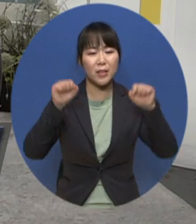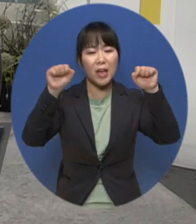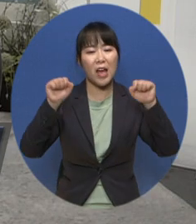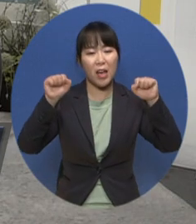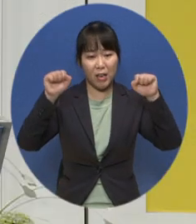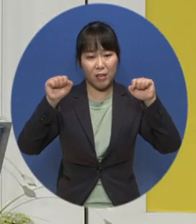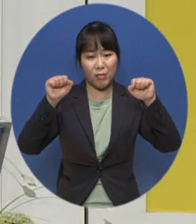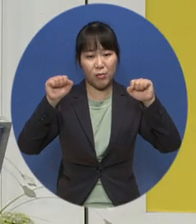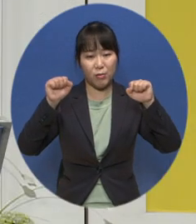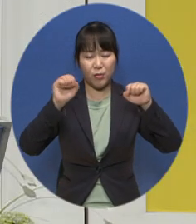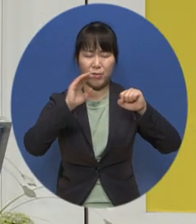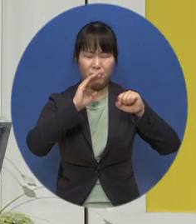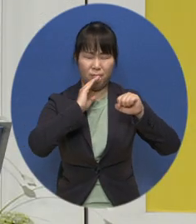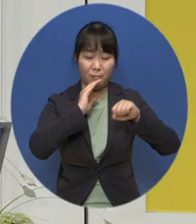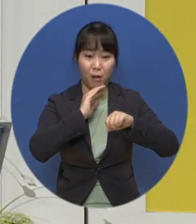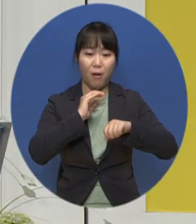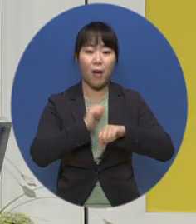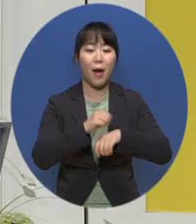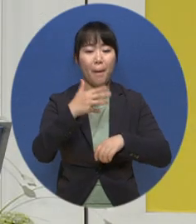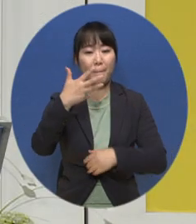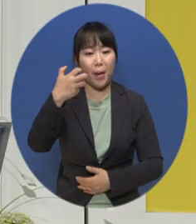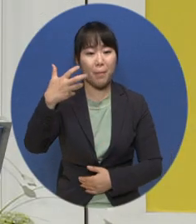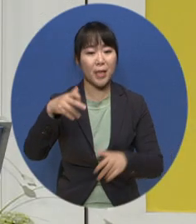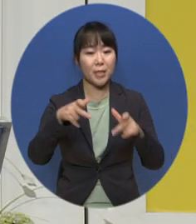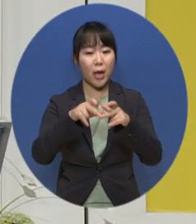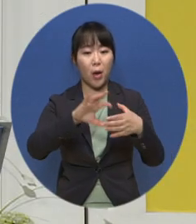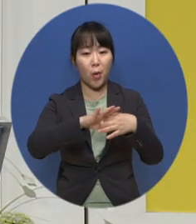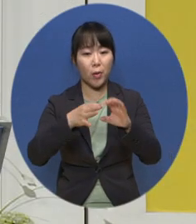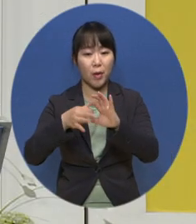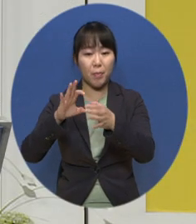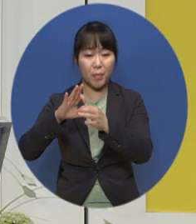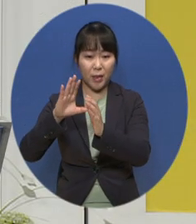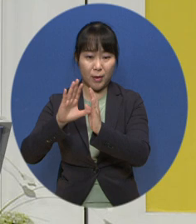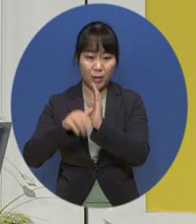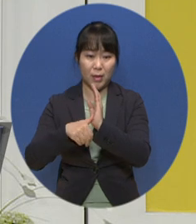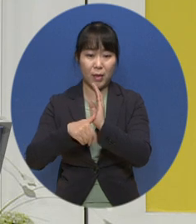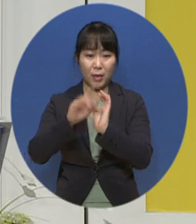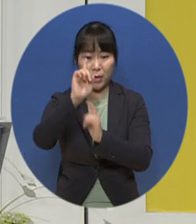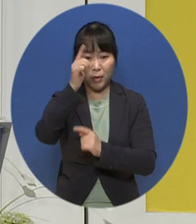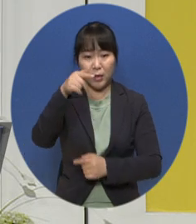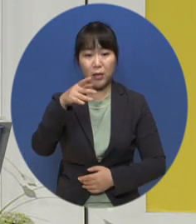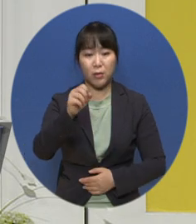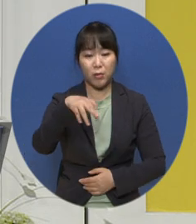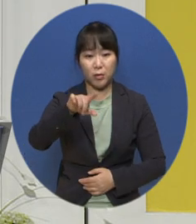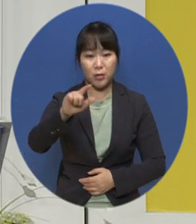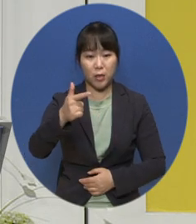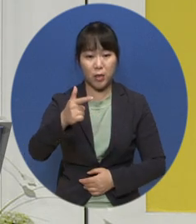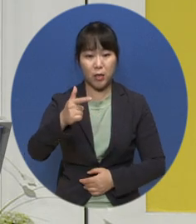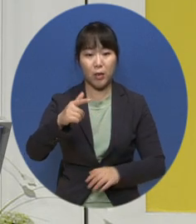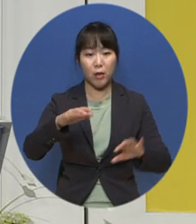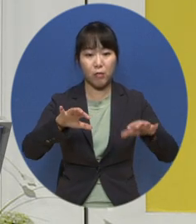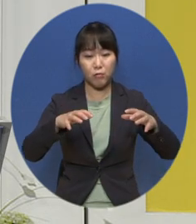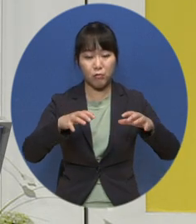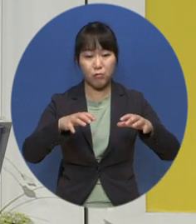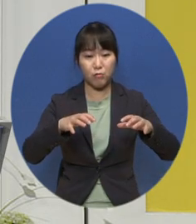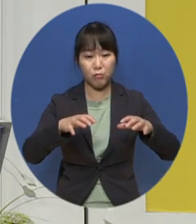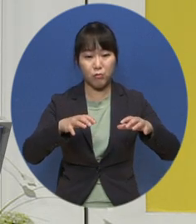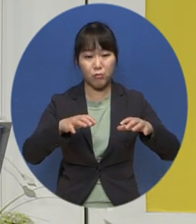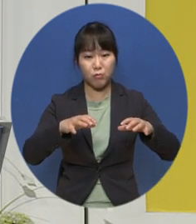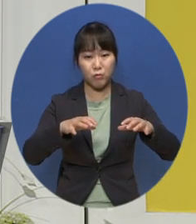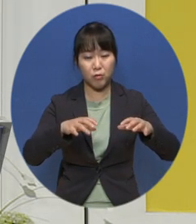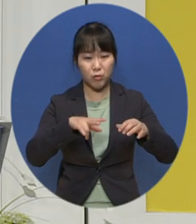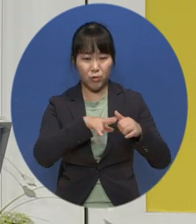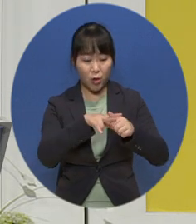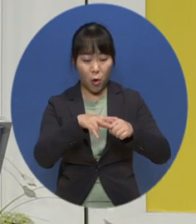썼어요 팔팔 장애인 올림픽을 학대 2종 참 국정원 + 건물이에요 이중 사실